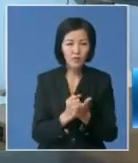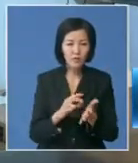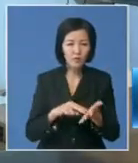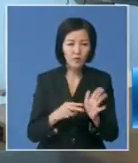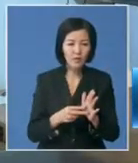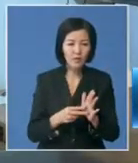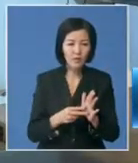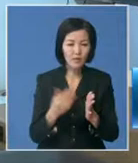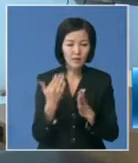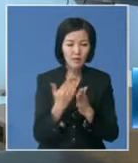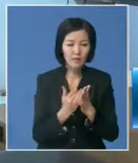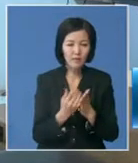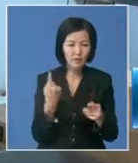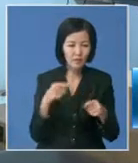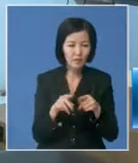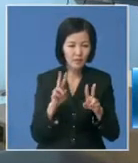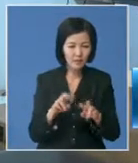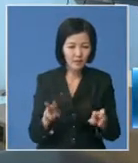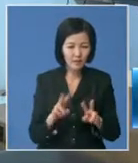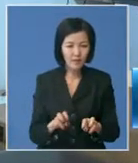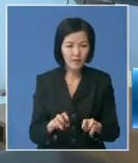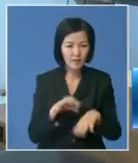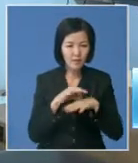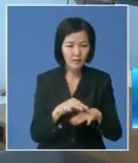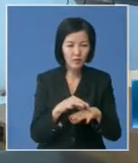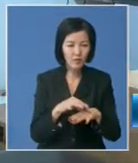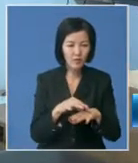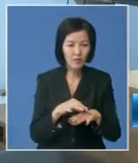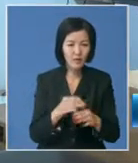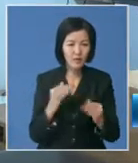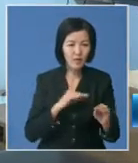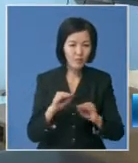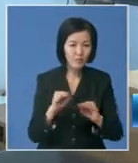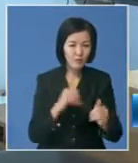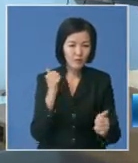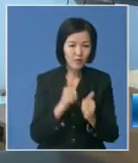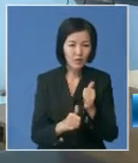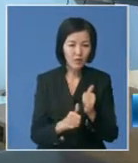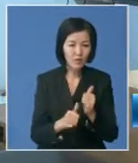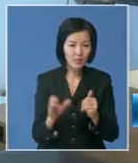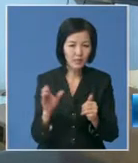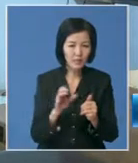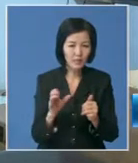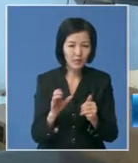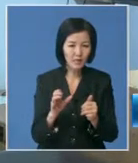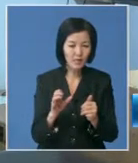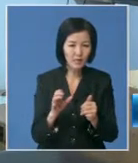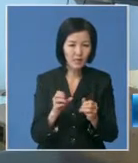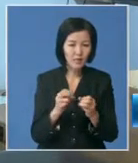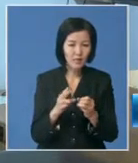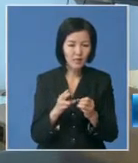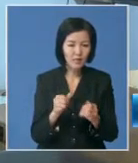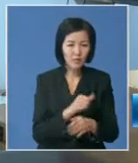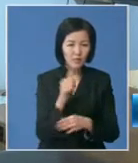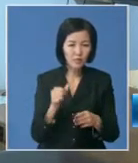проводится технические проверки работы данного оборудования то есть каждые 3 среду месяца 12 часов дня мы